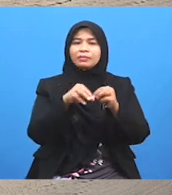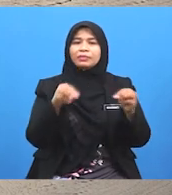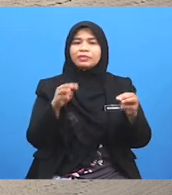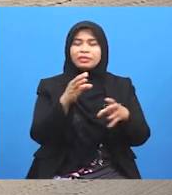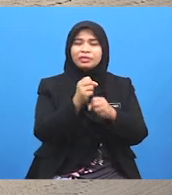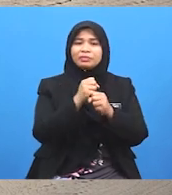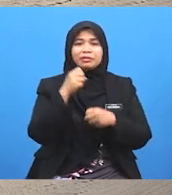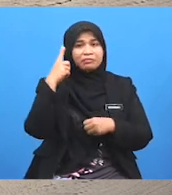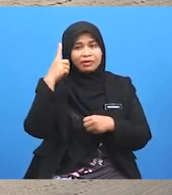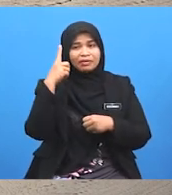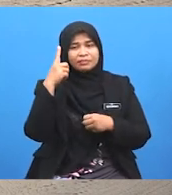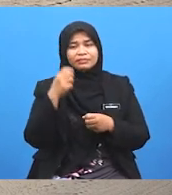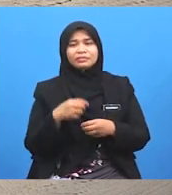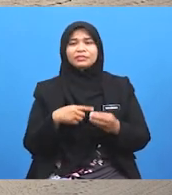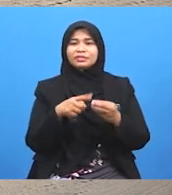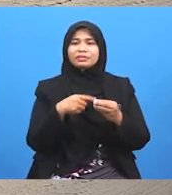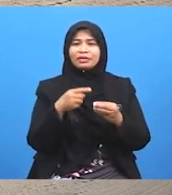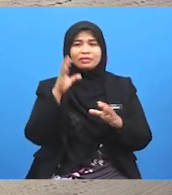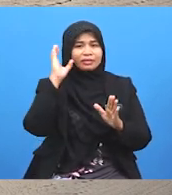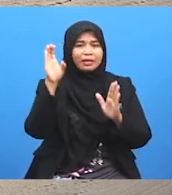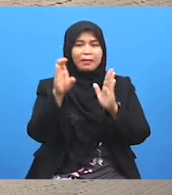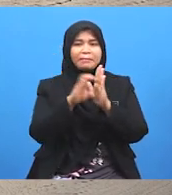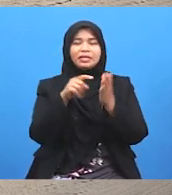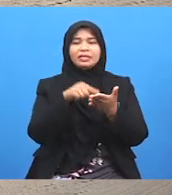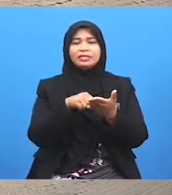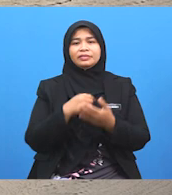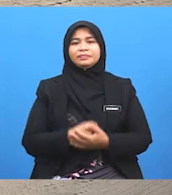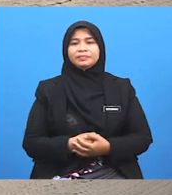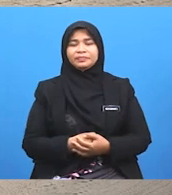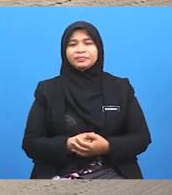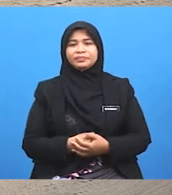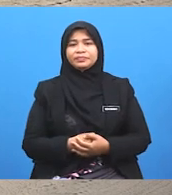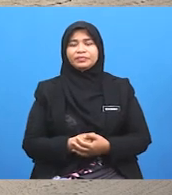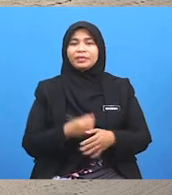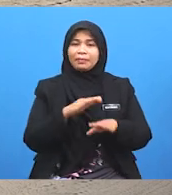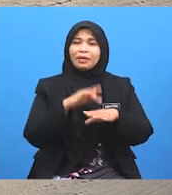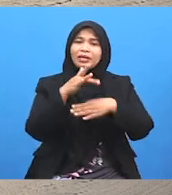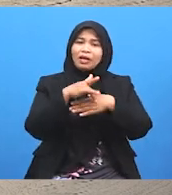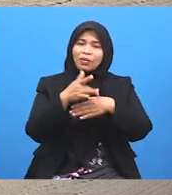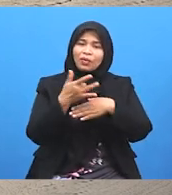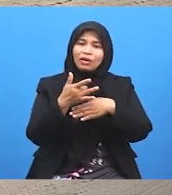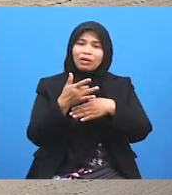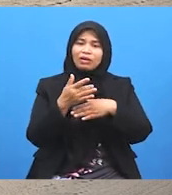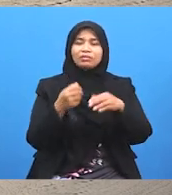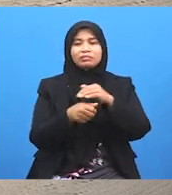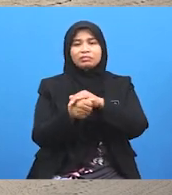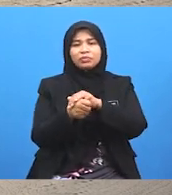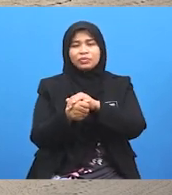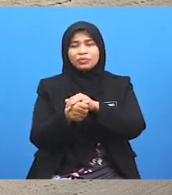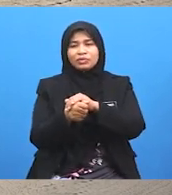faham menerusi gambar-gambar ini? Pada awalnya, si